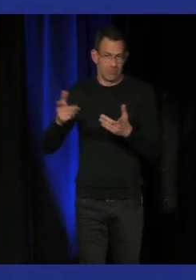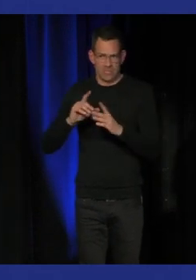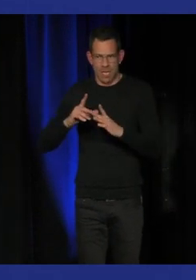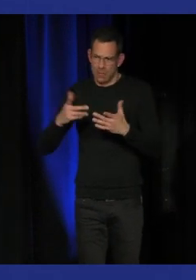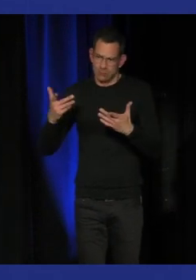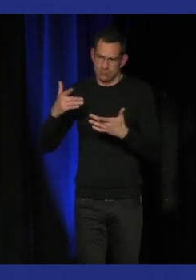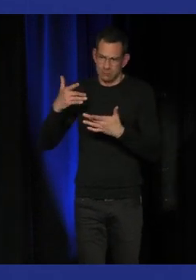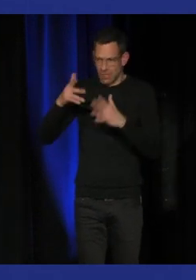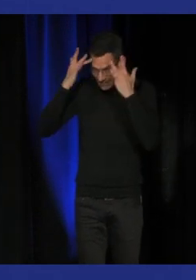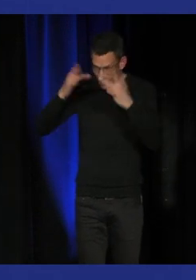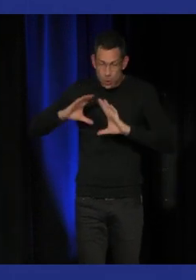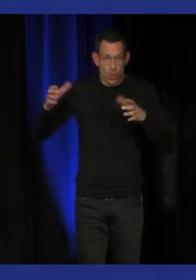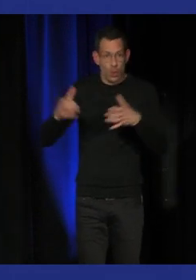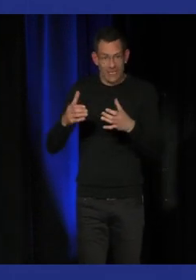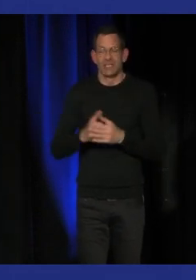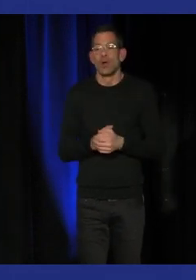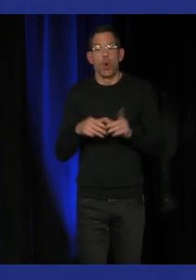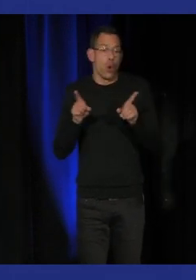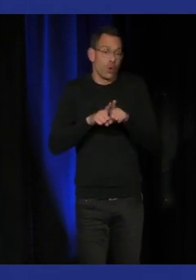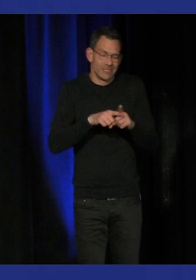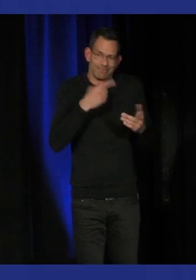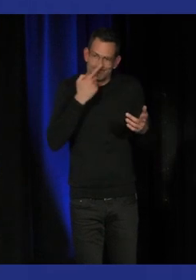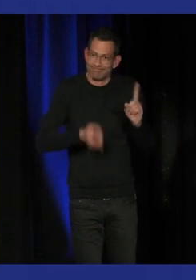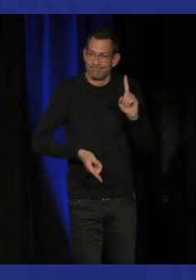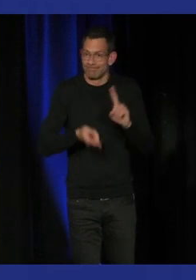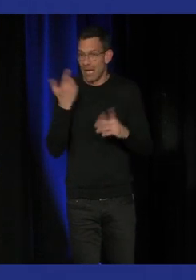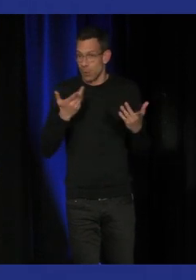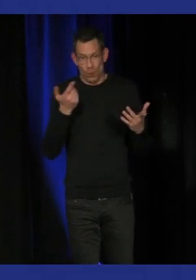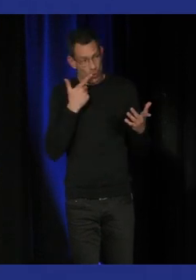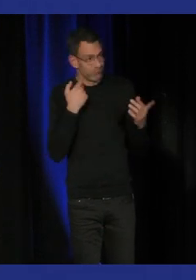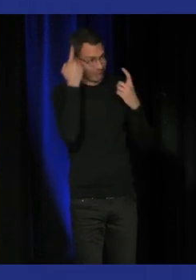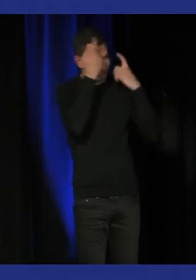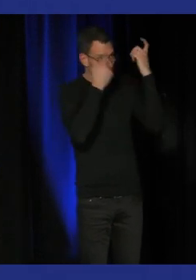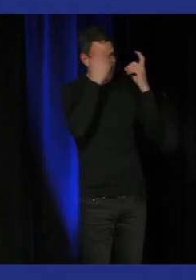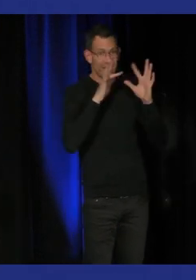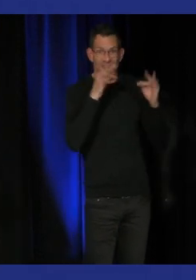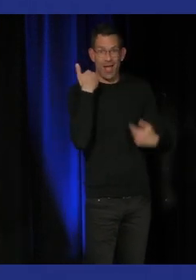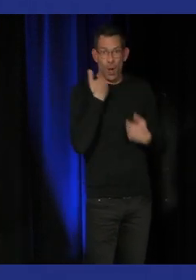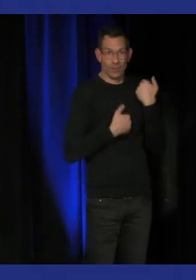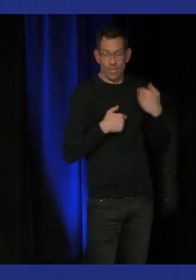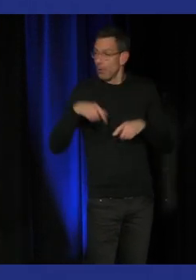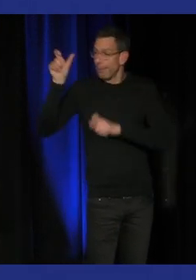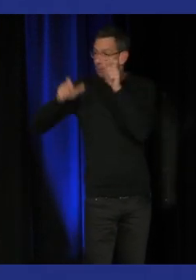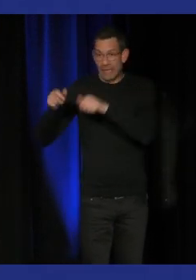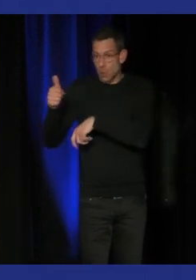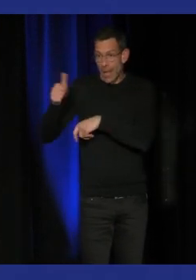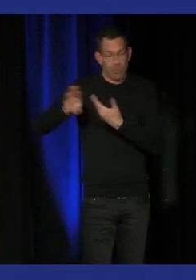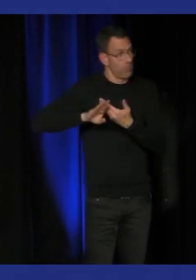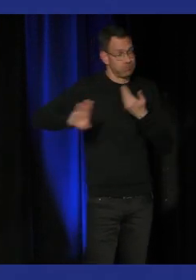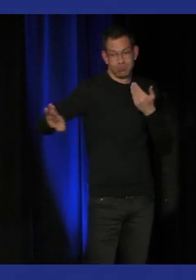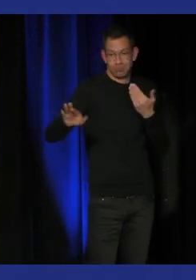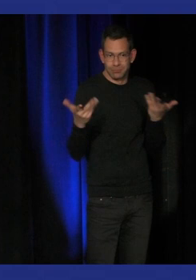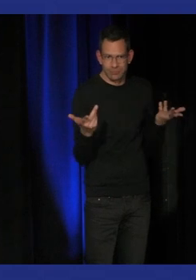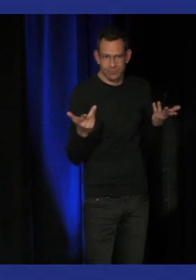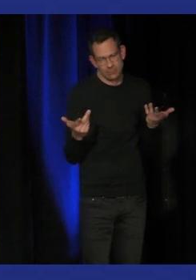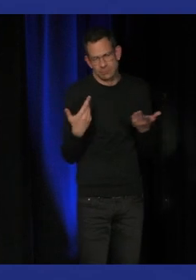limite aussi à penser le handicap sans les personnes concernées. et du coup aussi de rappeler l'importance